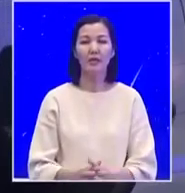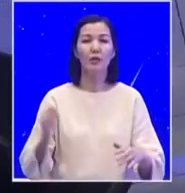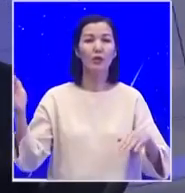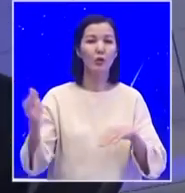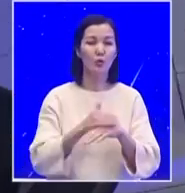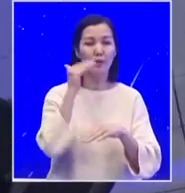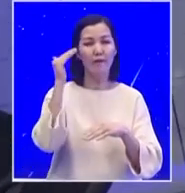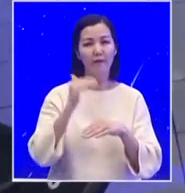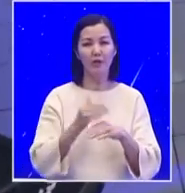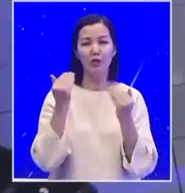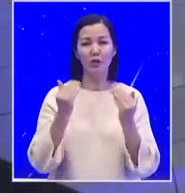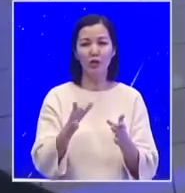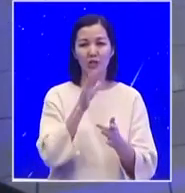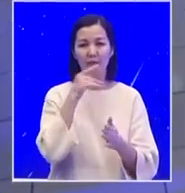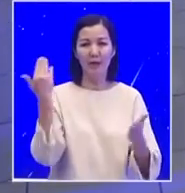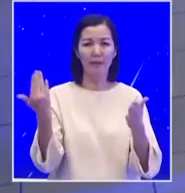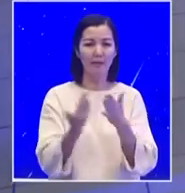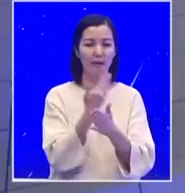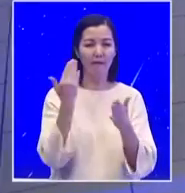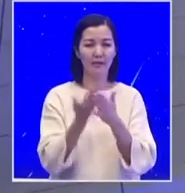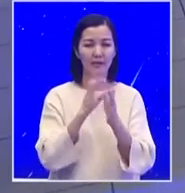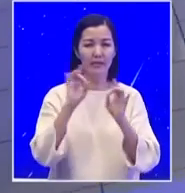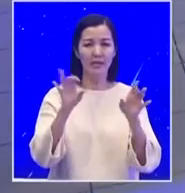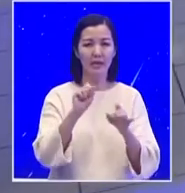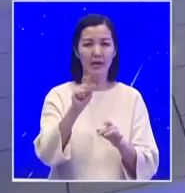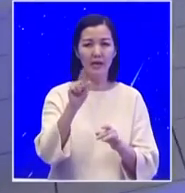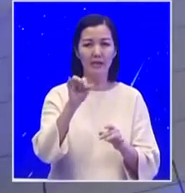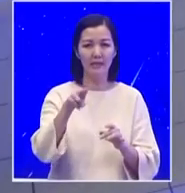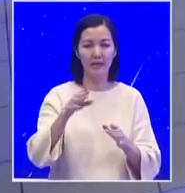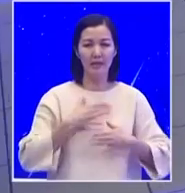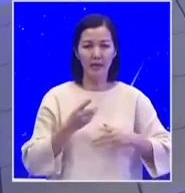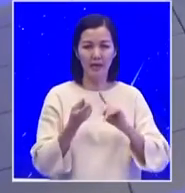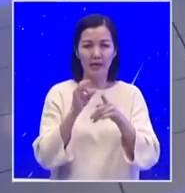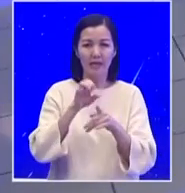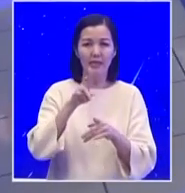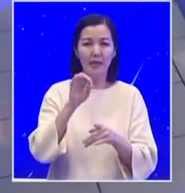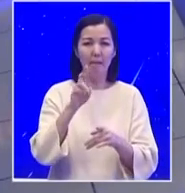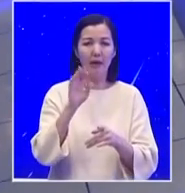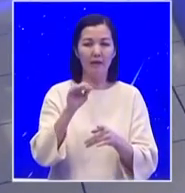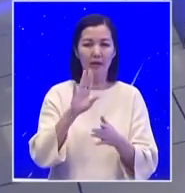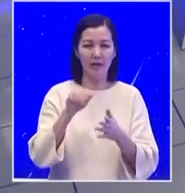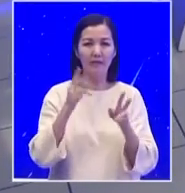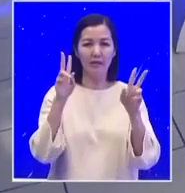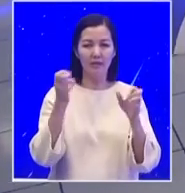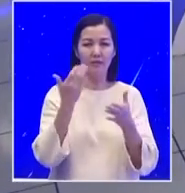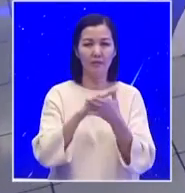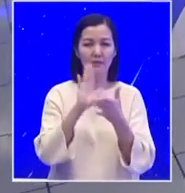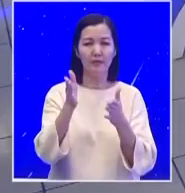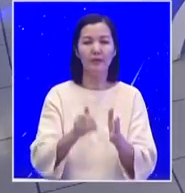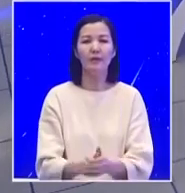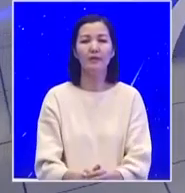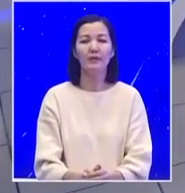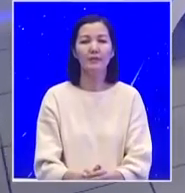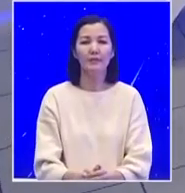Добрый вечер, в эфире телеканала ЖТСУ. Время новостей. С вами Азат Джумаханов, и сурдоперевод обеспечивает Айгуль Стамбекова. Смотрите сегодня.